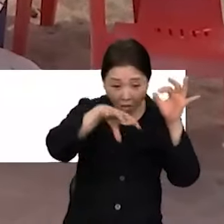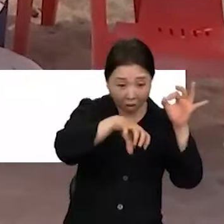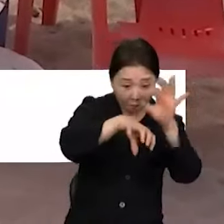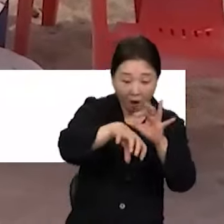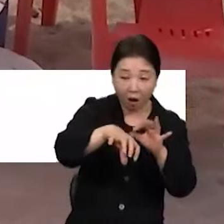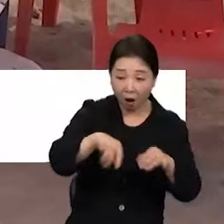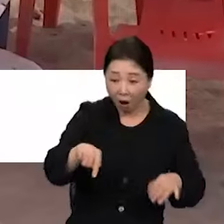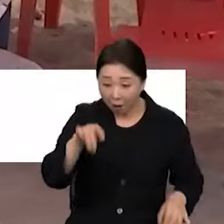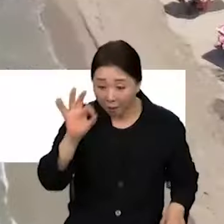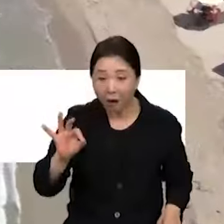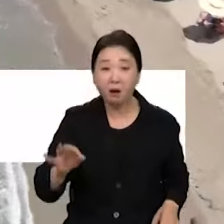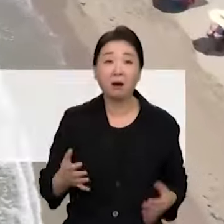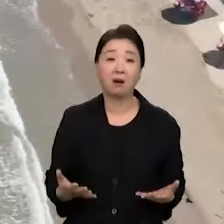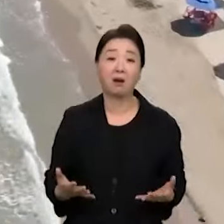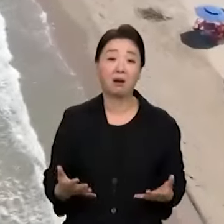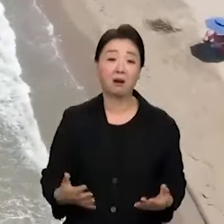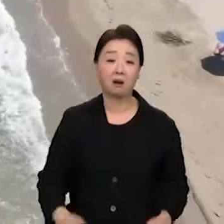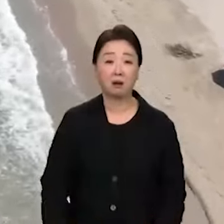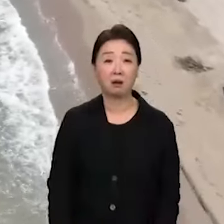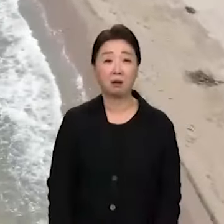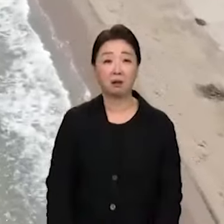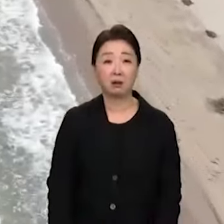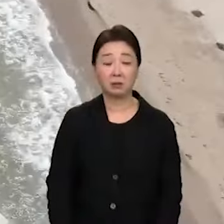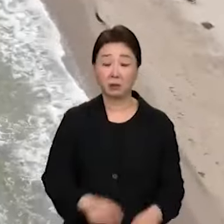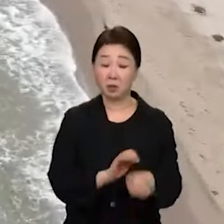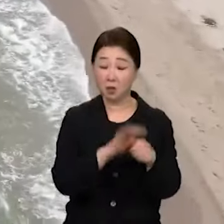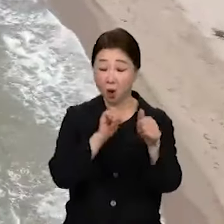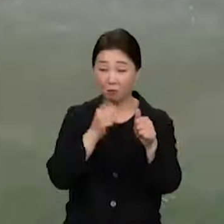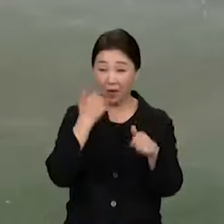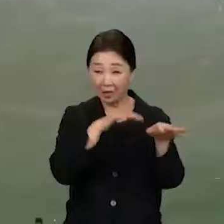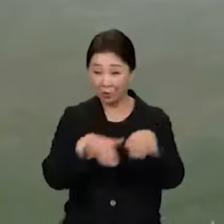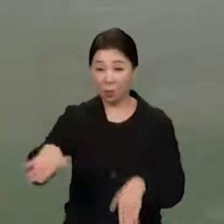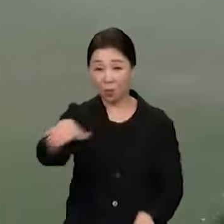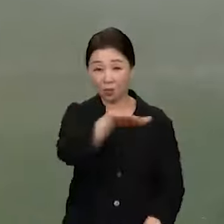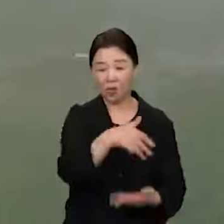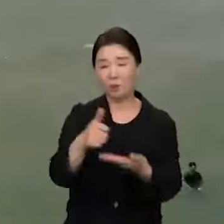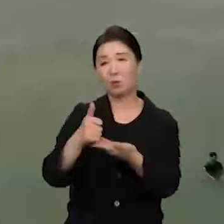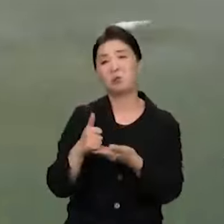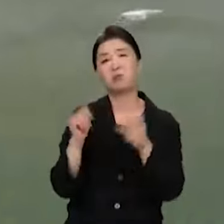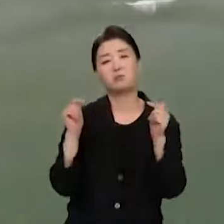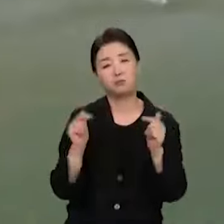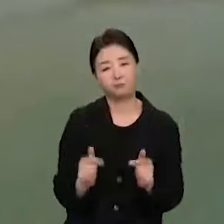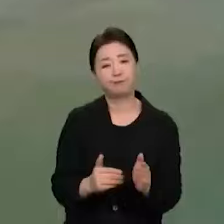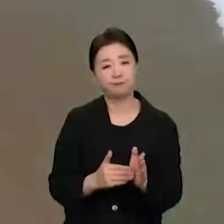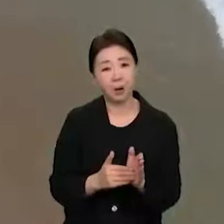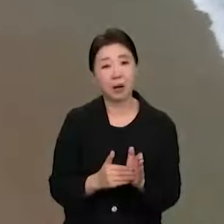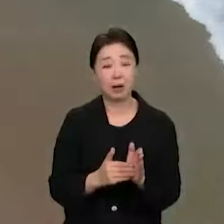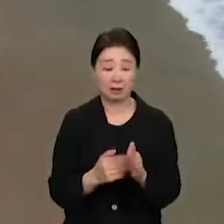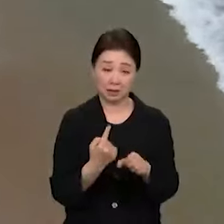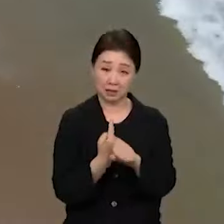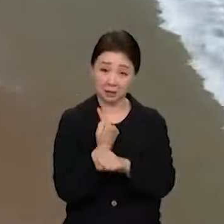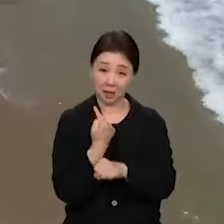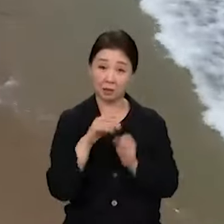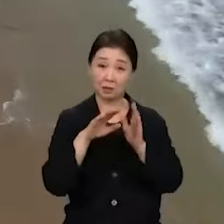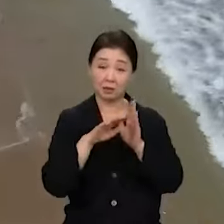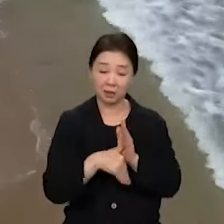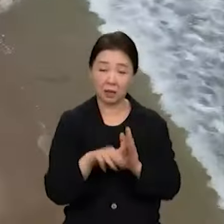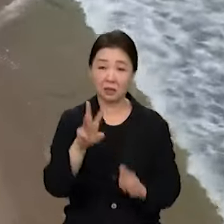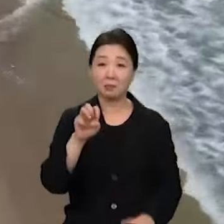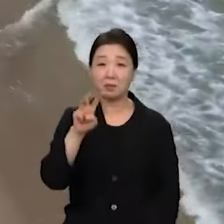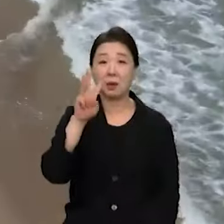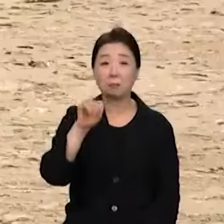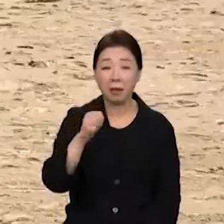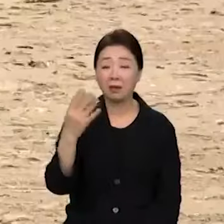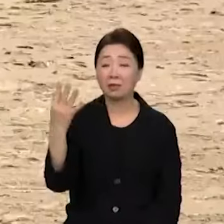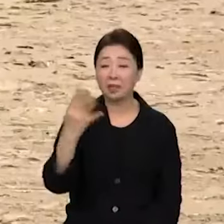바다에서 입수를 안 시켰어요. 이러면서 경북 전체 해수욕장 이용객이 줄었습니다. 지난해 이맘때까지 33만 4천